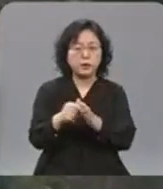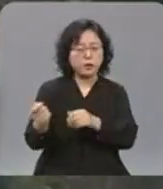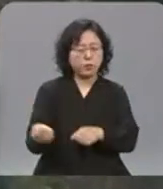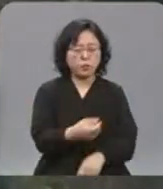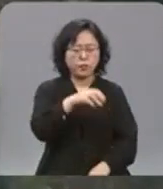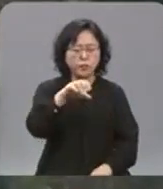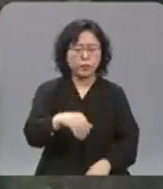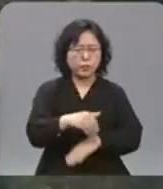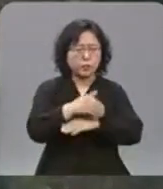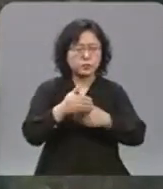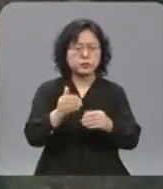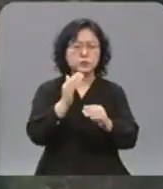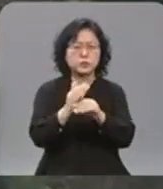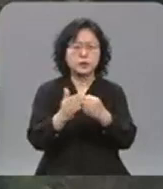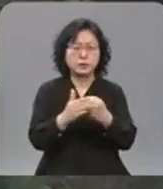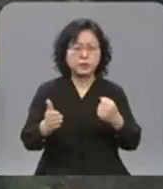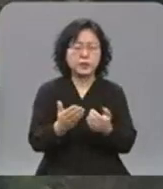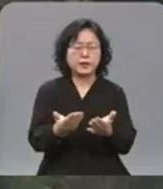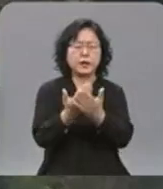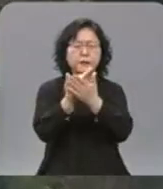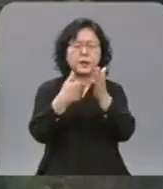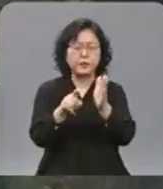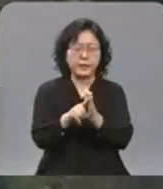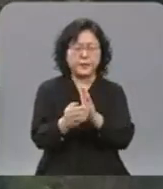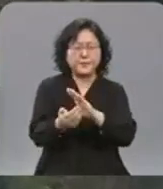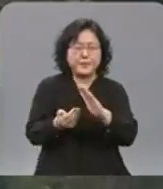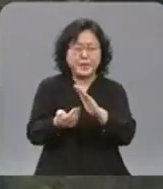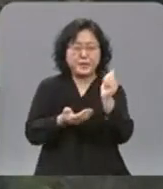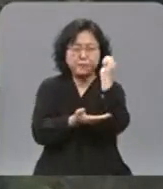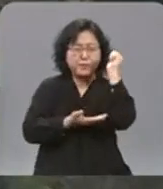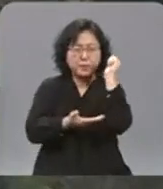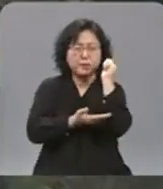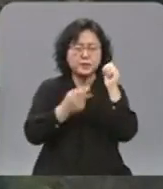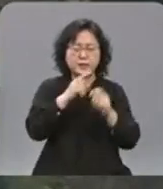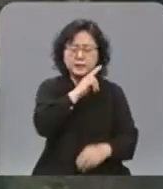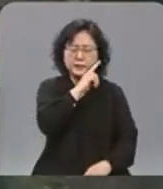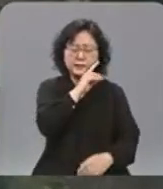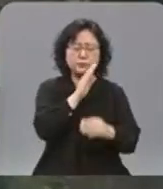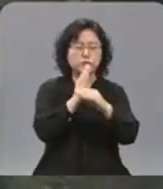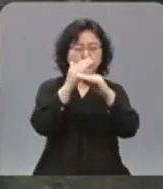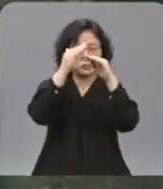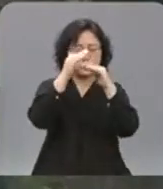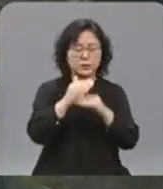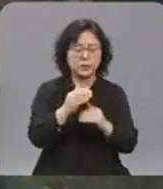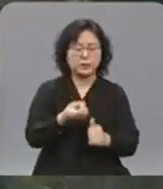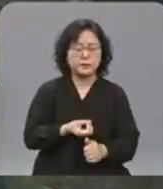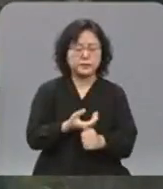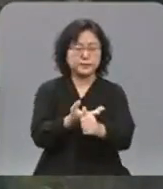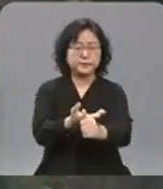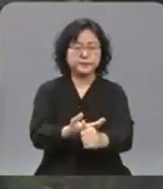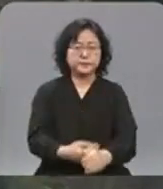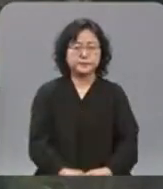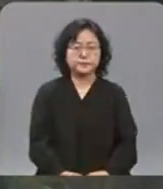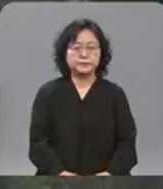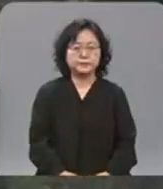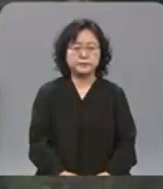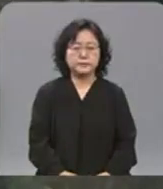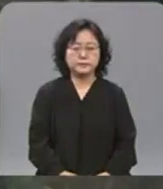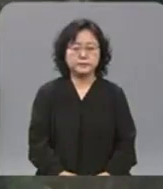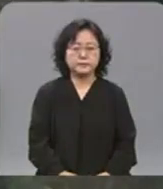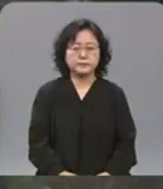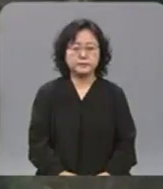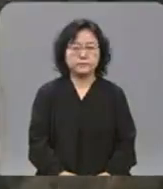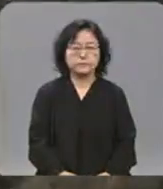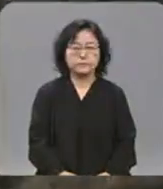골프장 조성이 추진되고 있어서 개발을 위한 사전 작업이 아니냐는 의혹이 나옵니다. 유승용 기자가 단독 취재했습니다.